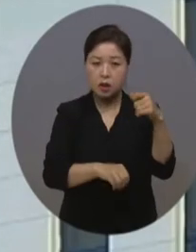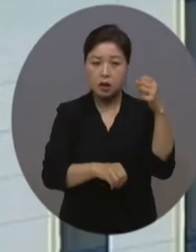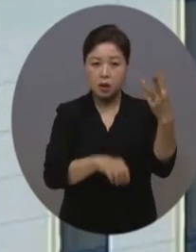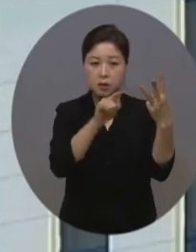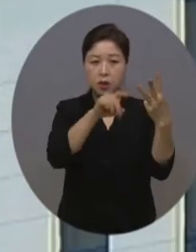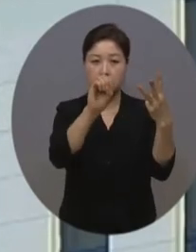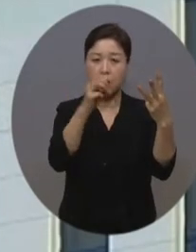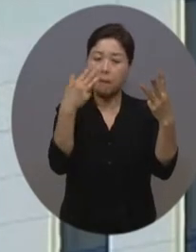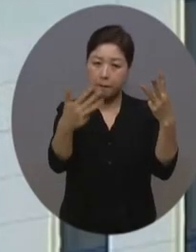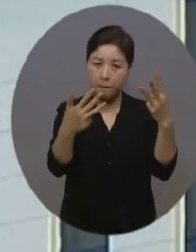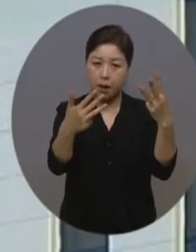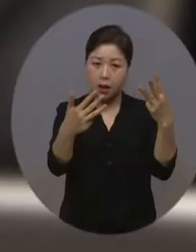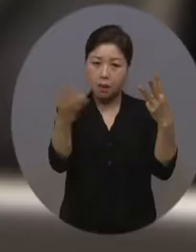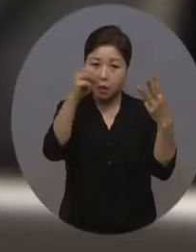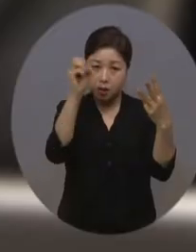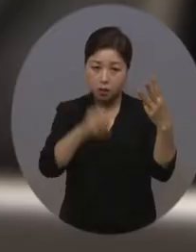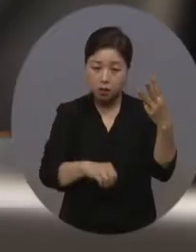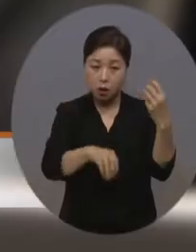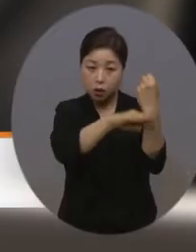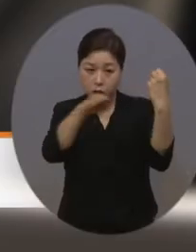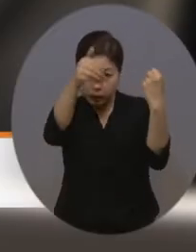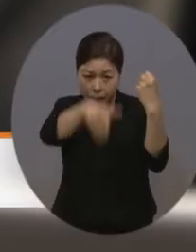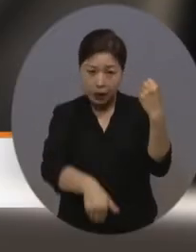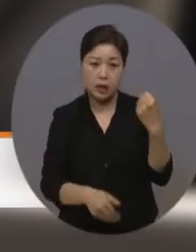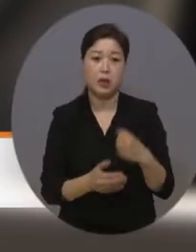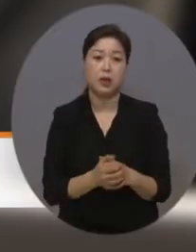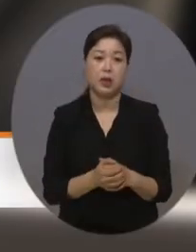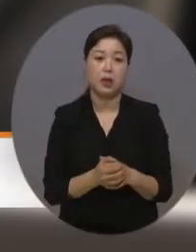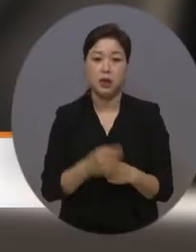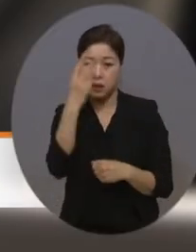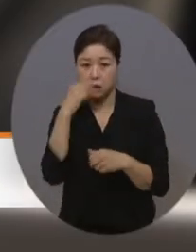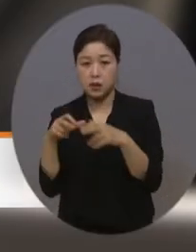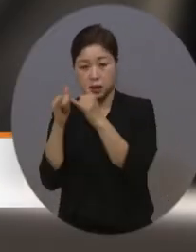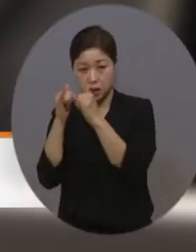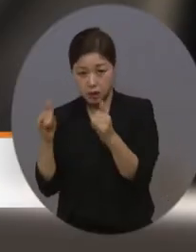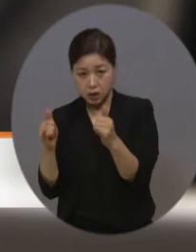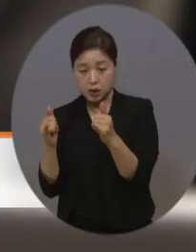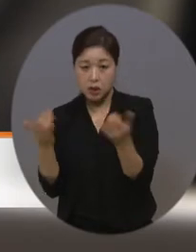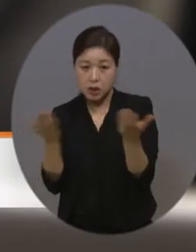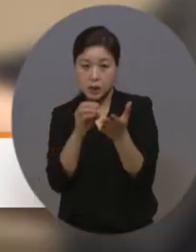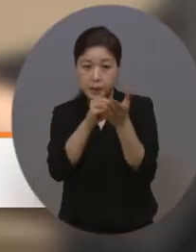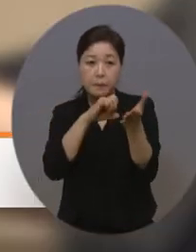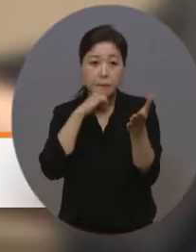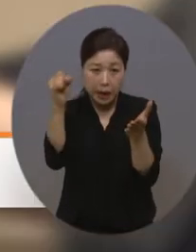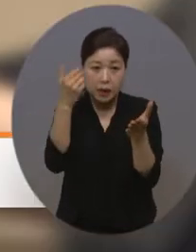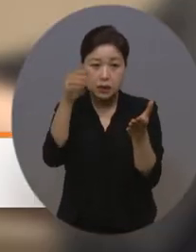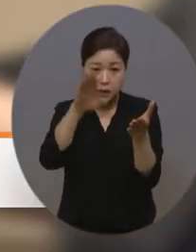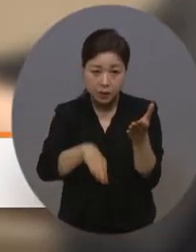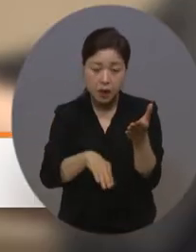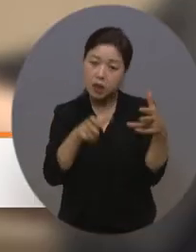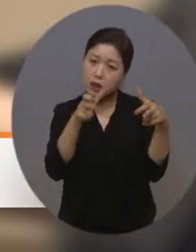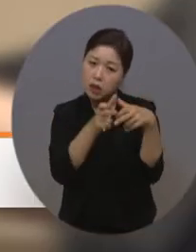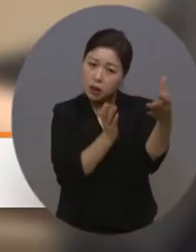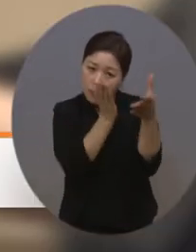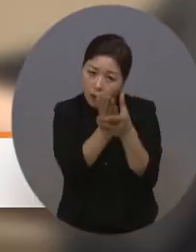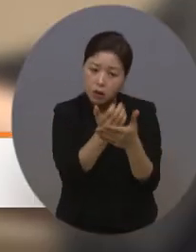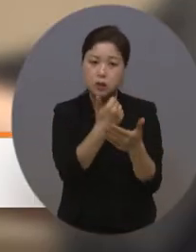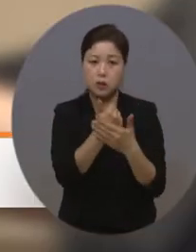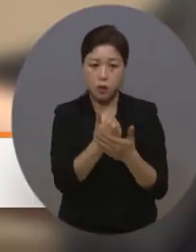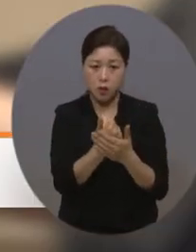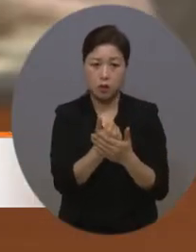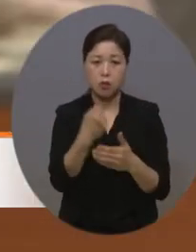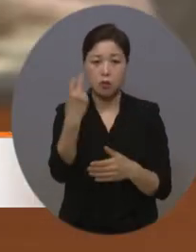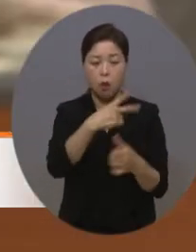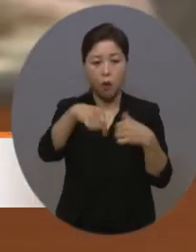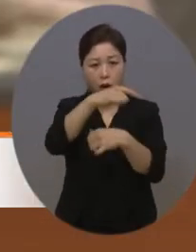기준에 미달하는 실정입니다. 특히 시각장애인의 경우 실제 취업에 성공해도 장애 유형에 맞는 지원체계,